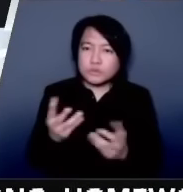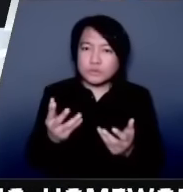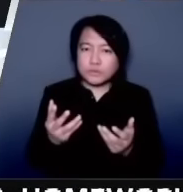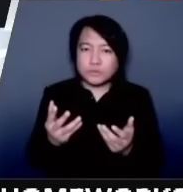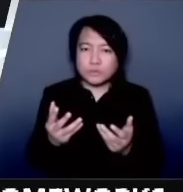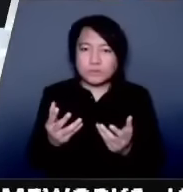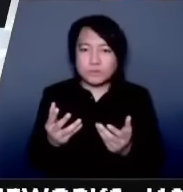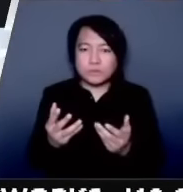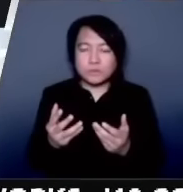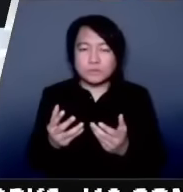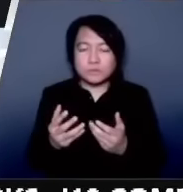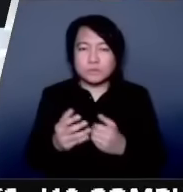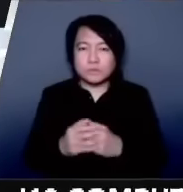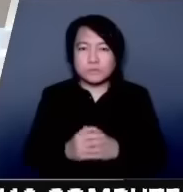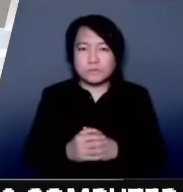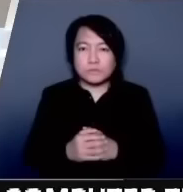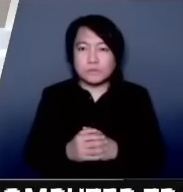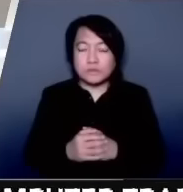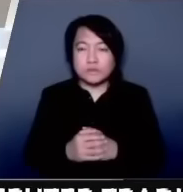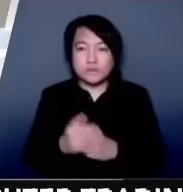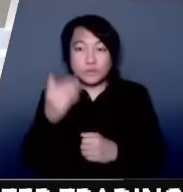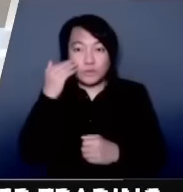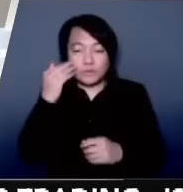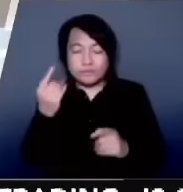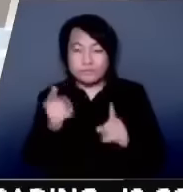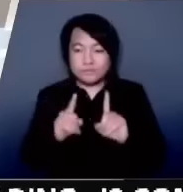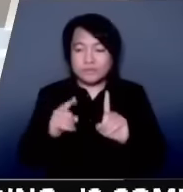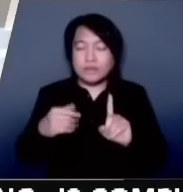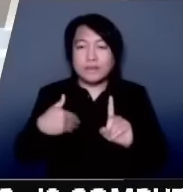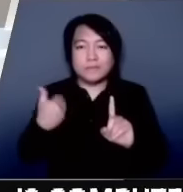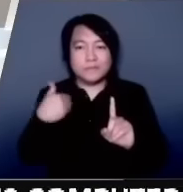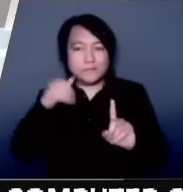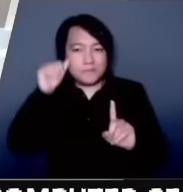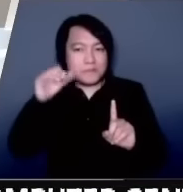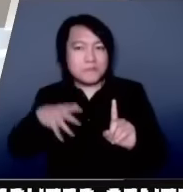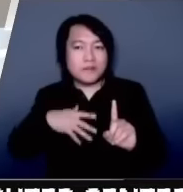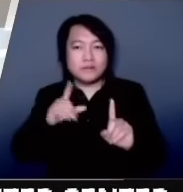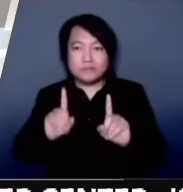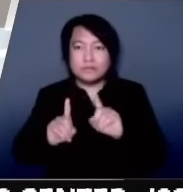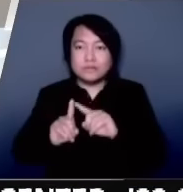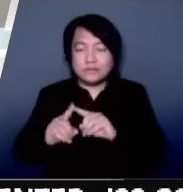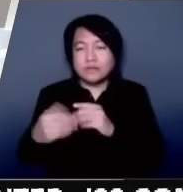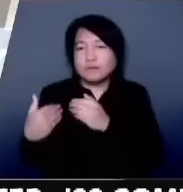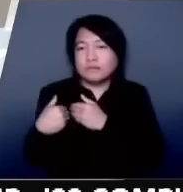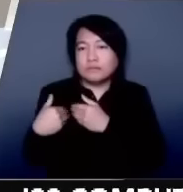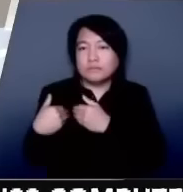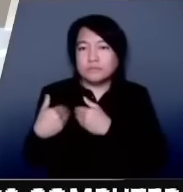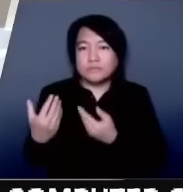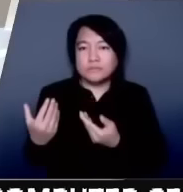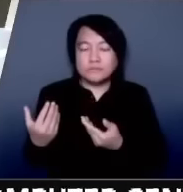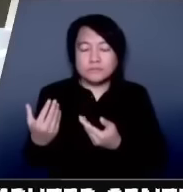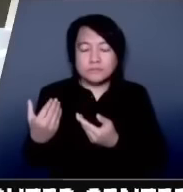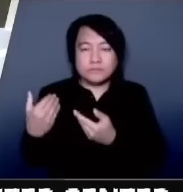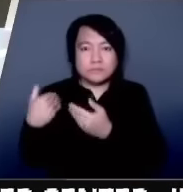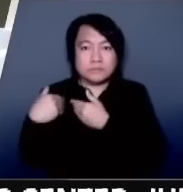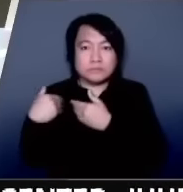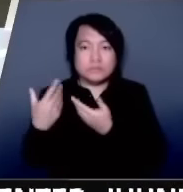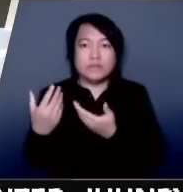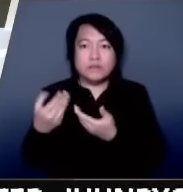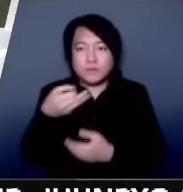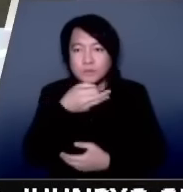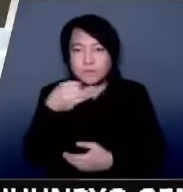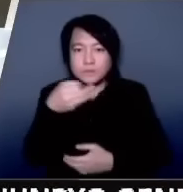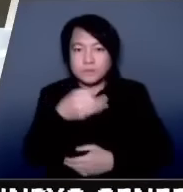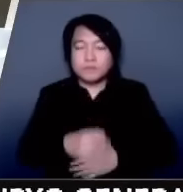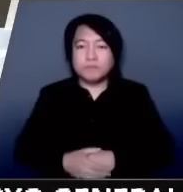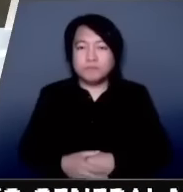na lalaki na kasama niya. Siya po yung tagadala ng yung illegal na droga. Nakuha mula sa